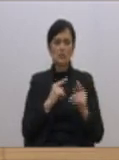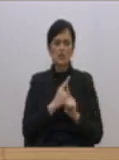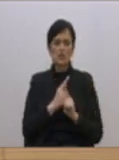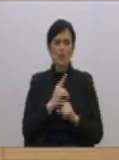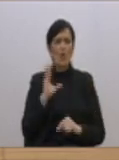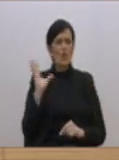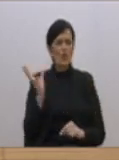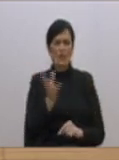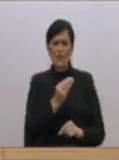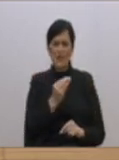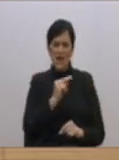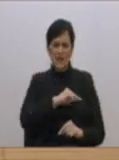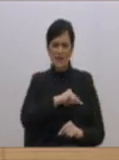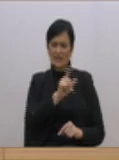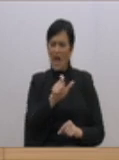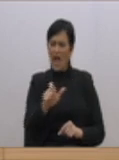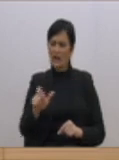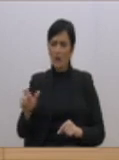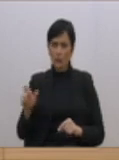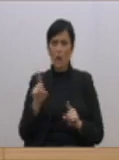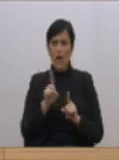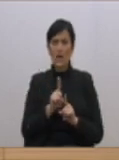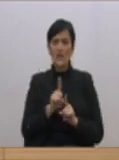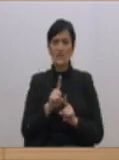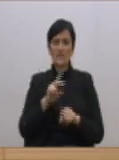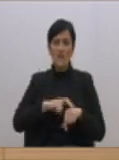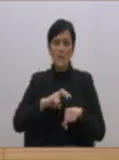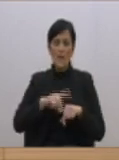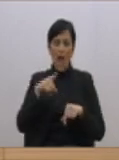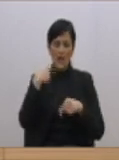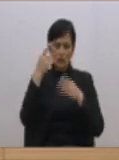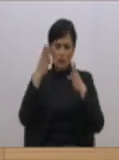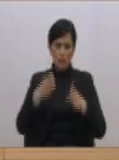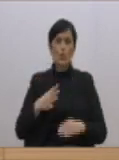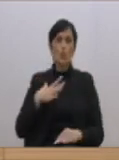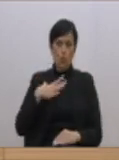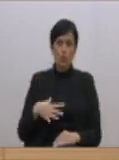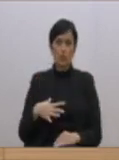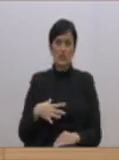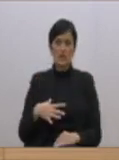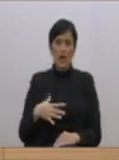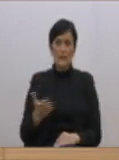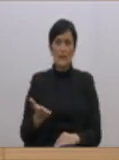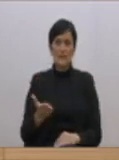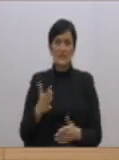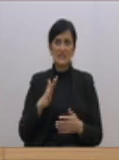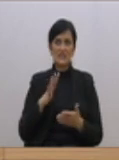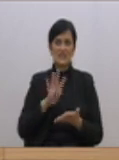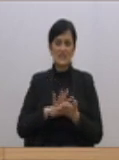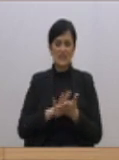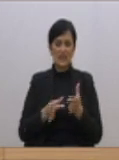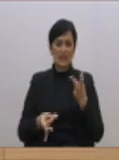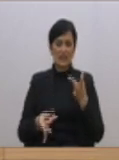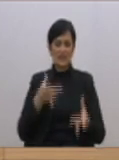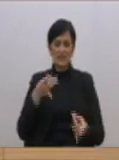ყველა რიგითი თანამშრომლიდან დამთავრებული. Ასევე იმ მედპერსონალს, რომელიც უძლებს და იმ ტალახის როლას,